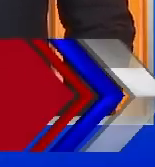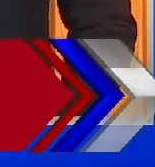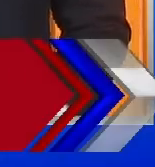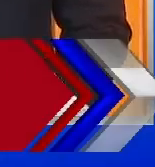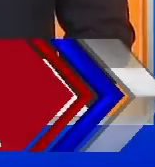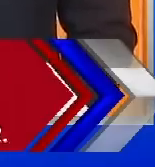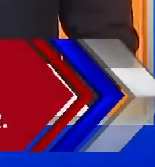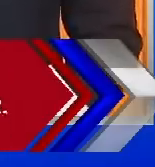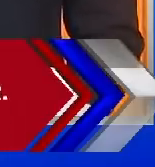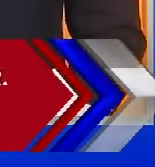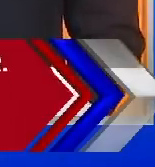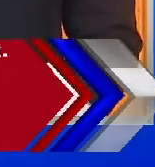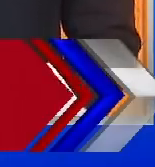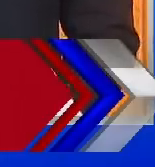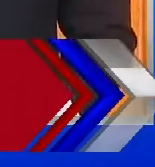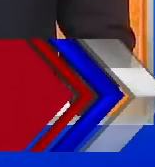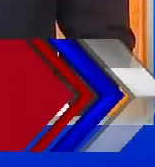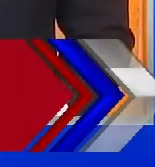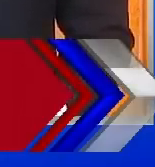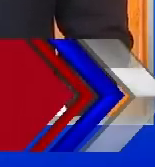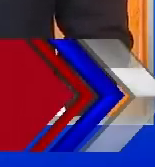24 oras.